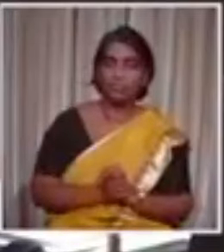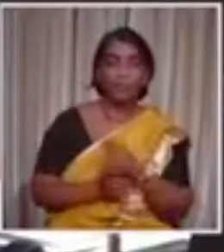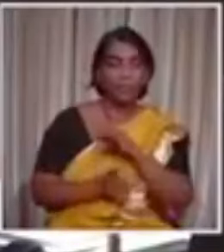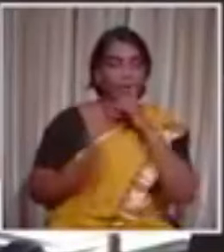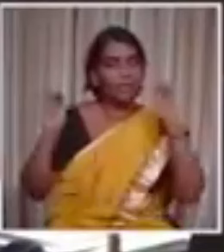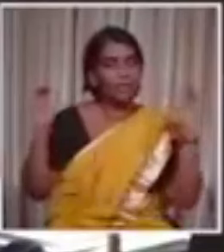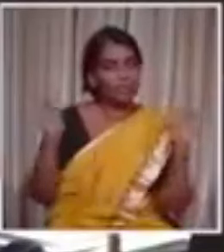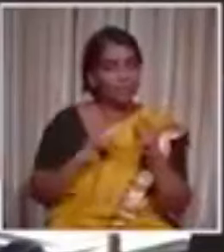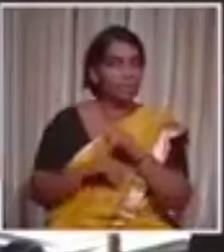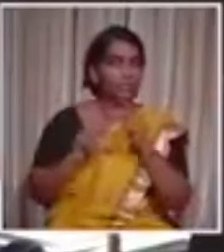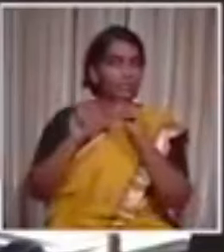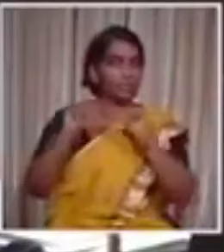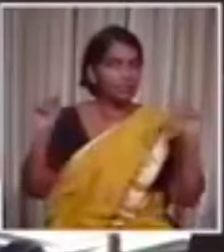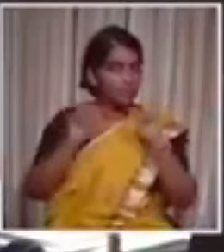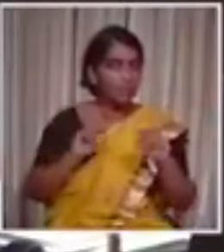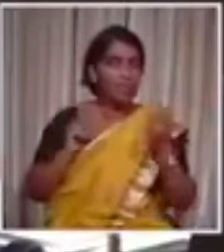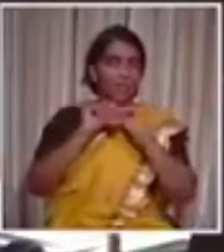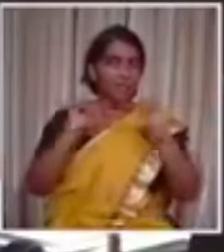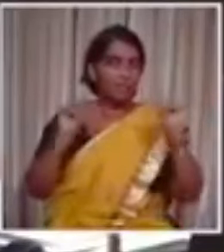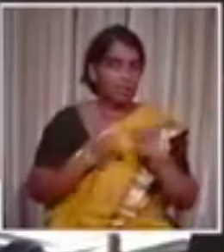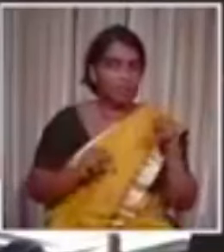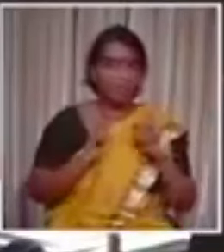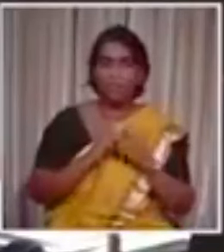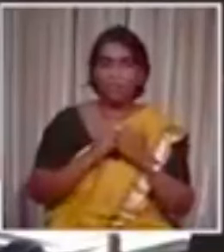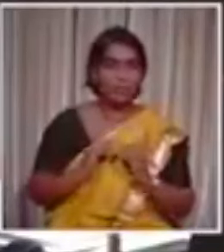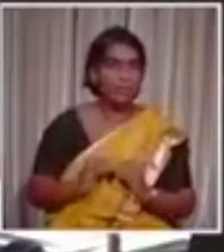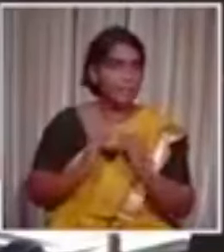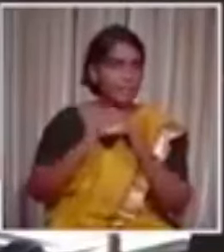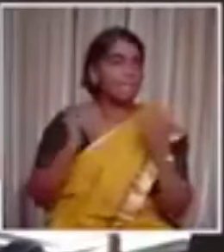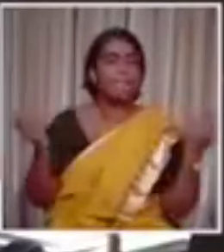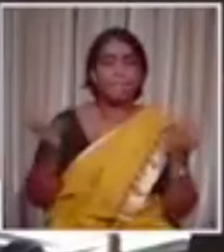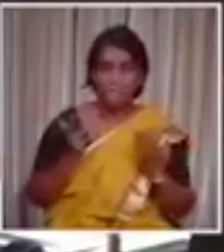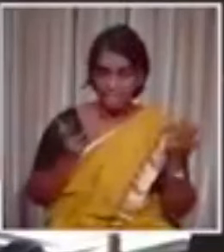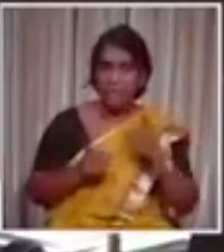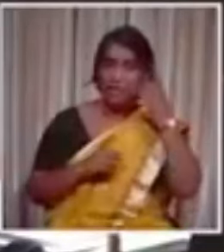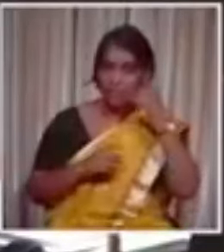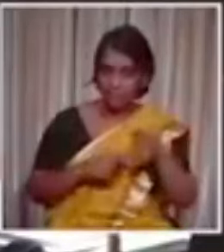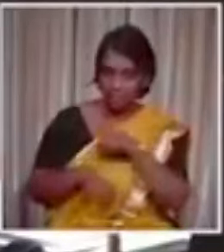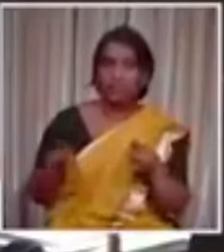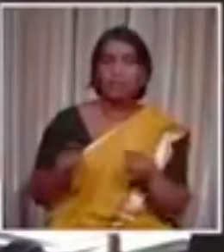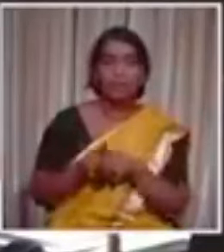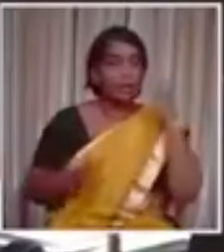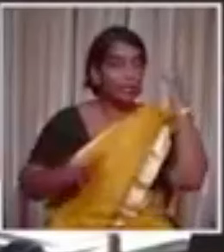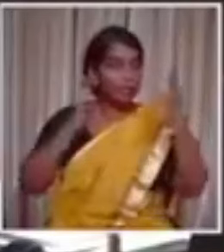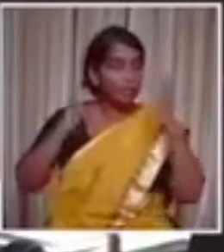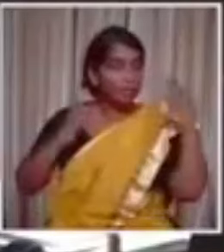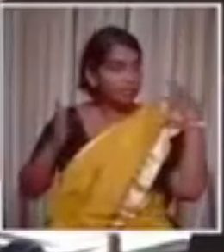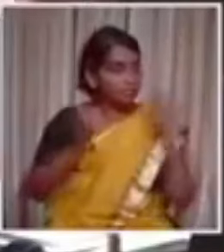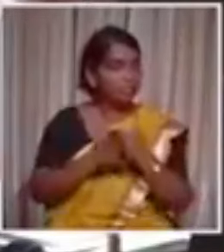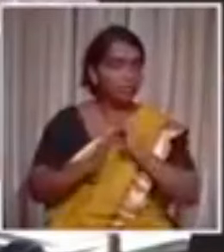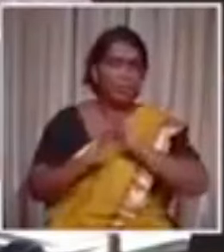වැකිවලින් හුදු වාක්‍ය කණ්ඩවලින් මේ අර්බුදයෙන් ගොඩ එන්න බෑ. ඒ වගේම ලෝක ඉතිහාසයේ හැම